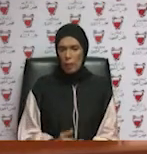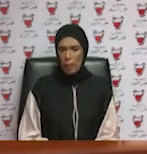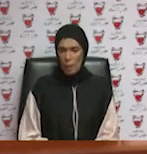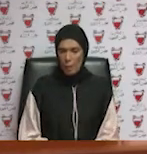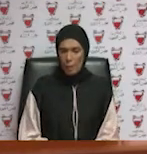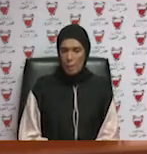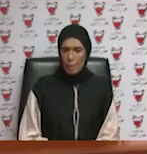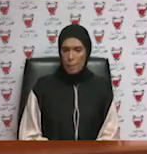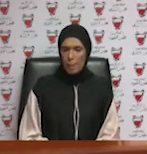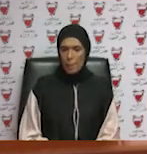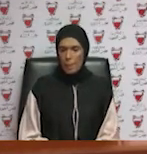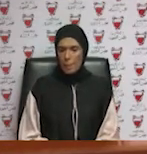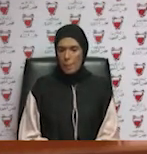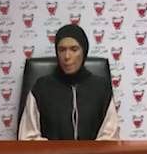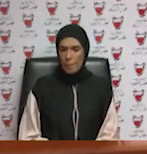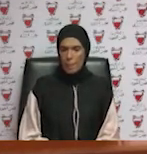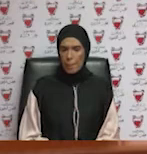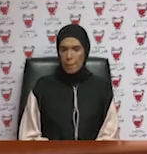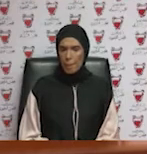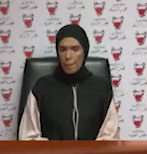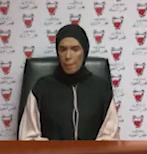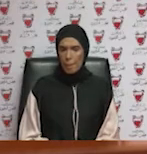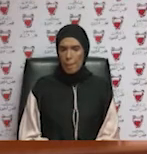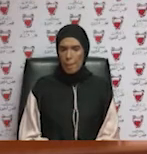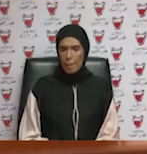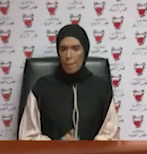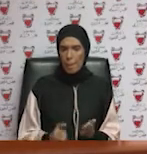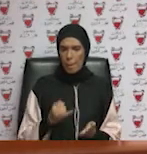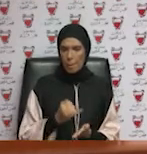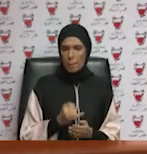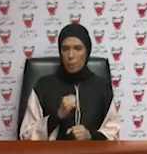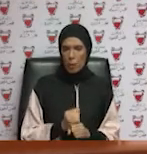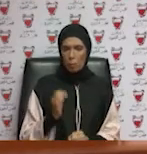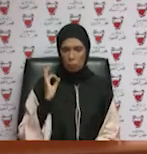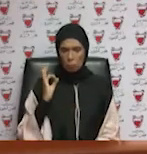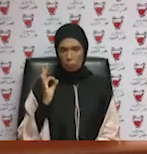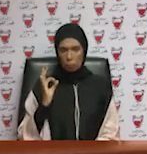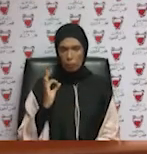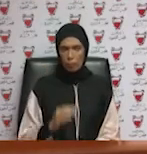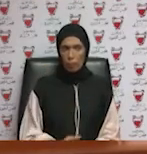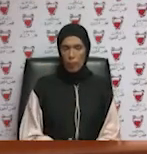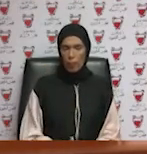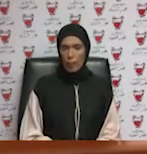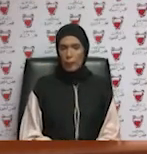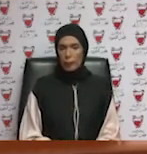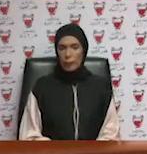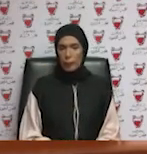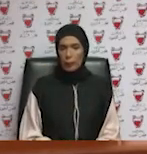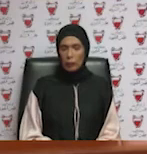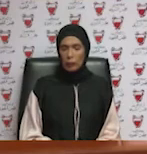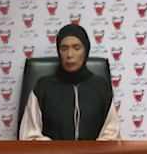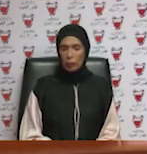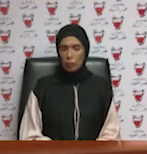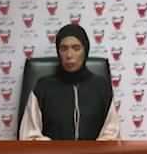في تقاريرهم اللي تتسم دائما بالمهنية والاحترافية العالية. لكن معالي الرئيس، ليس